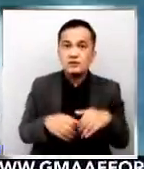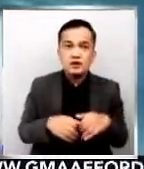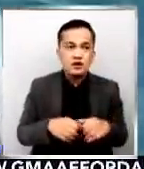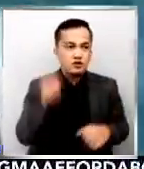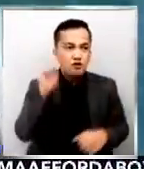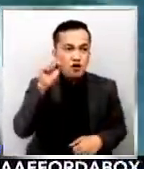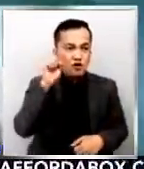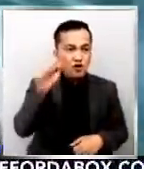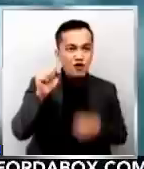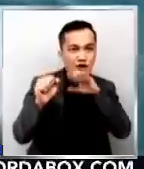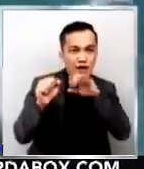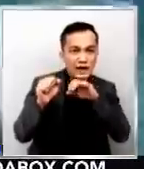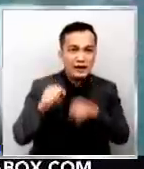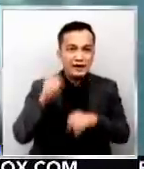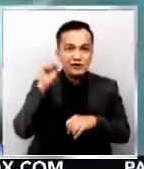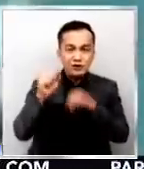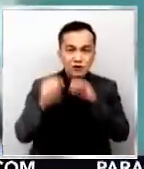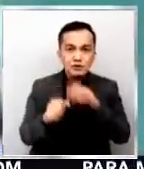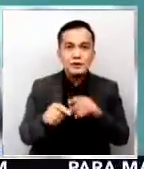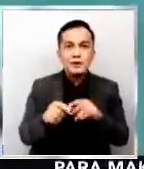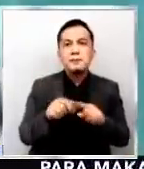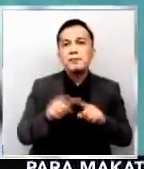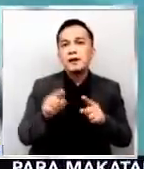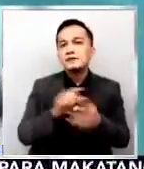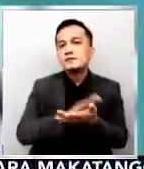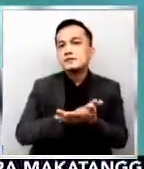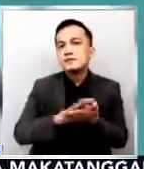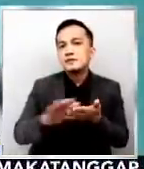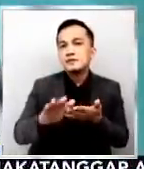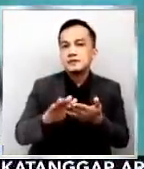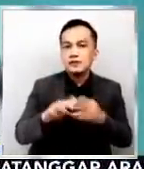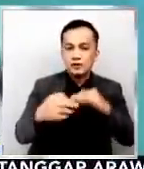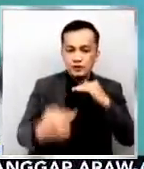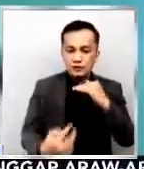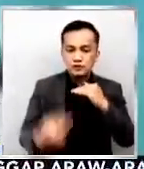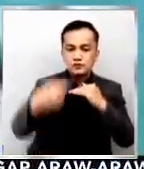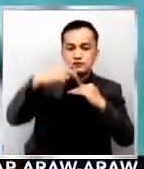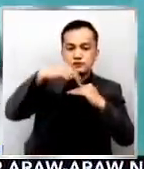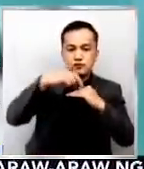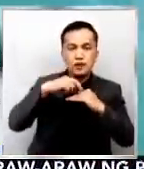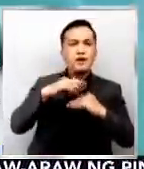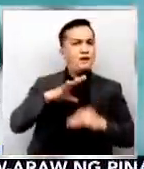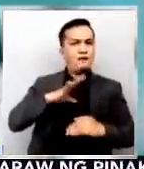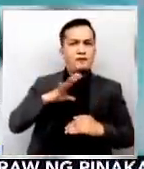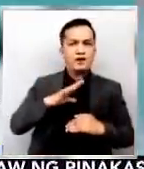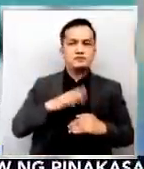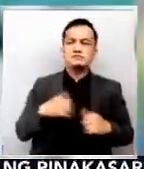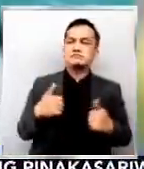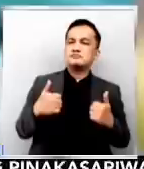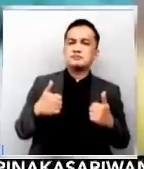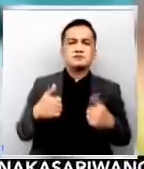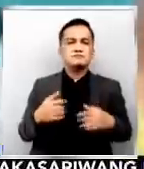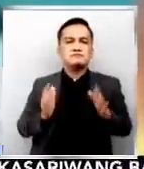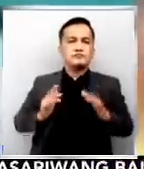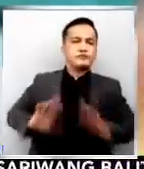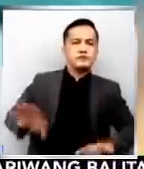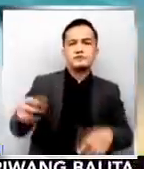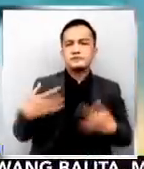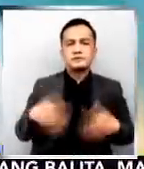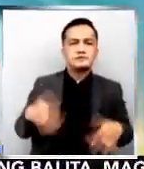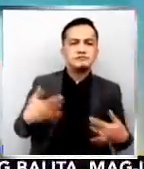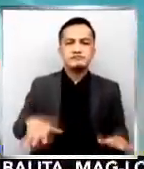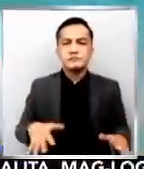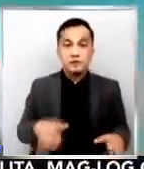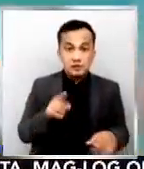Pero maayos naman daw nang umahon si Lola. Wala daw itong anumang ininda. Sa katunayan, noong araw na